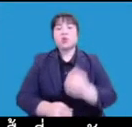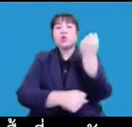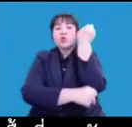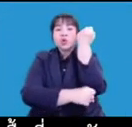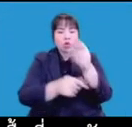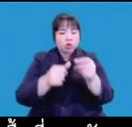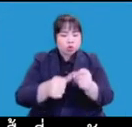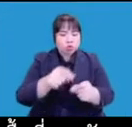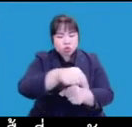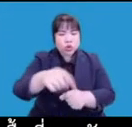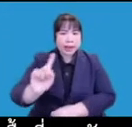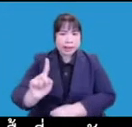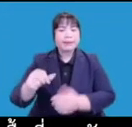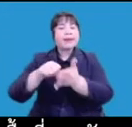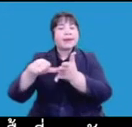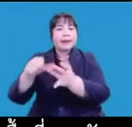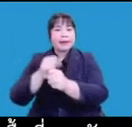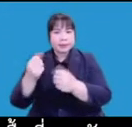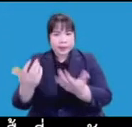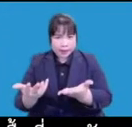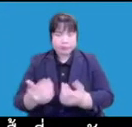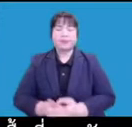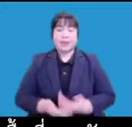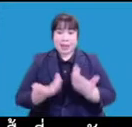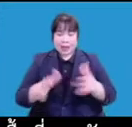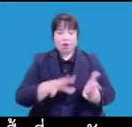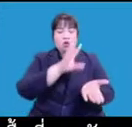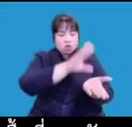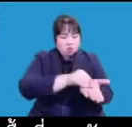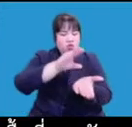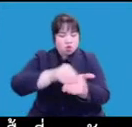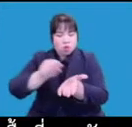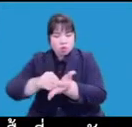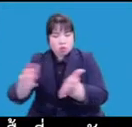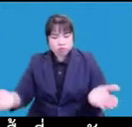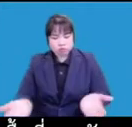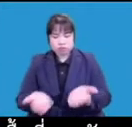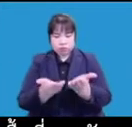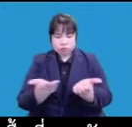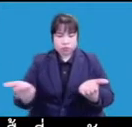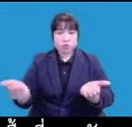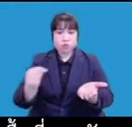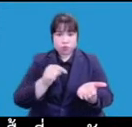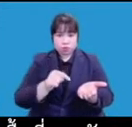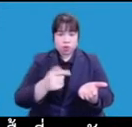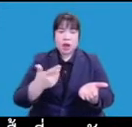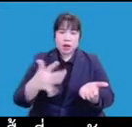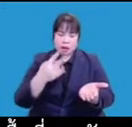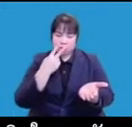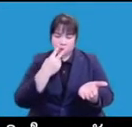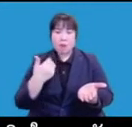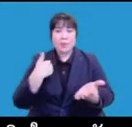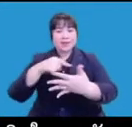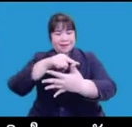ปัญหาคืออะไรจะแก้อย่างไรนะครับจากนั้นเอาข้อมูลมารวมกันนะครับมายืนยันซึ่งกันและกันเสร็จแล้วดูความยากจน